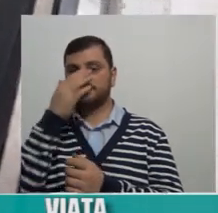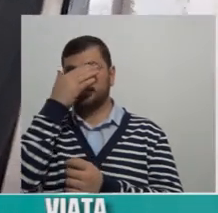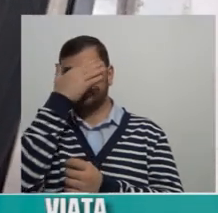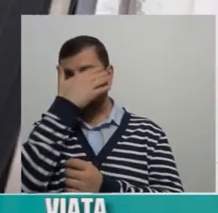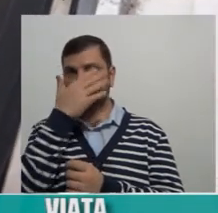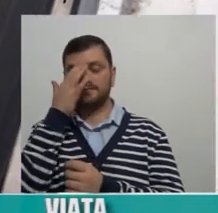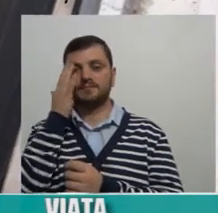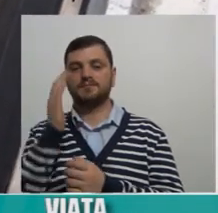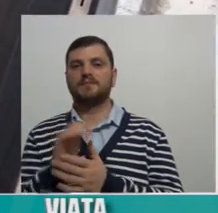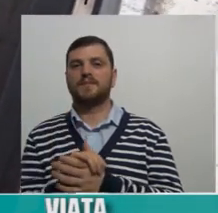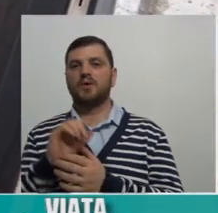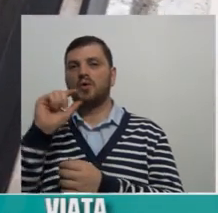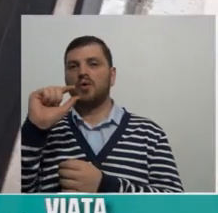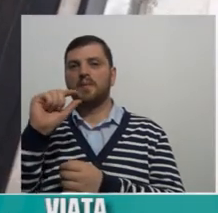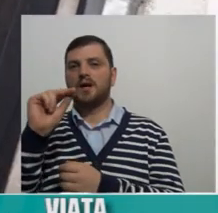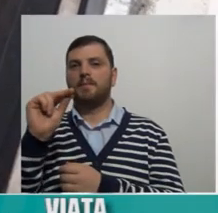O mică piscină.